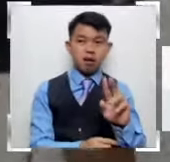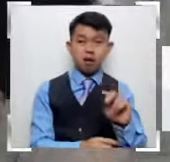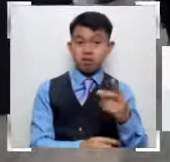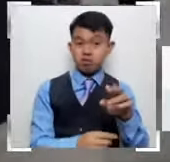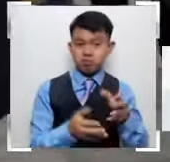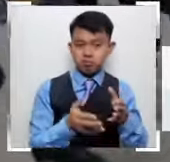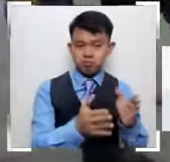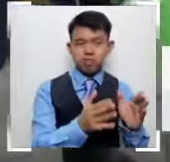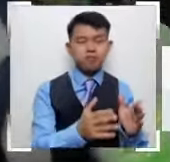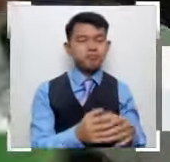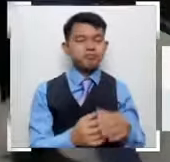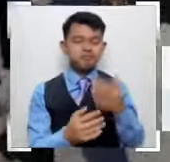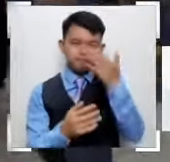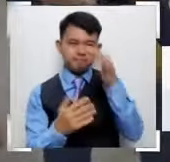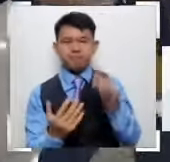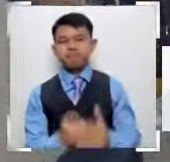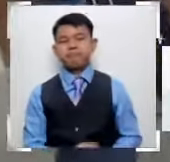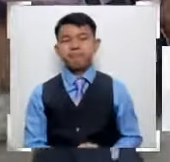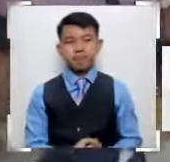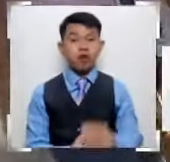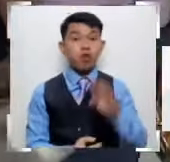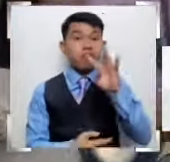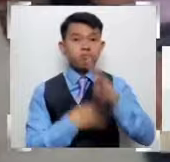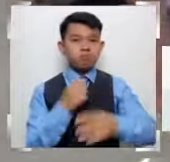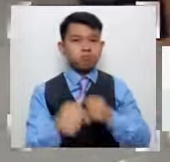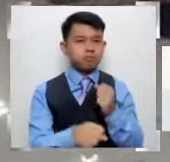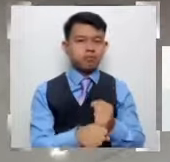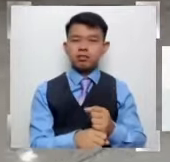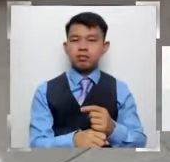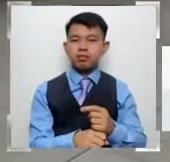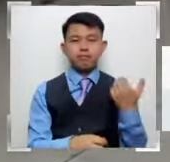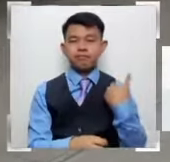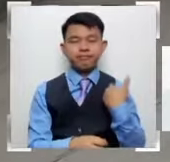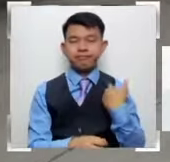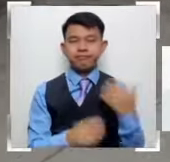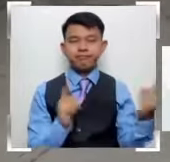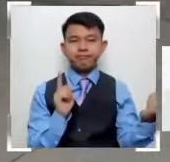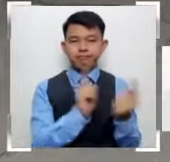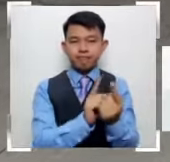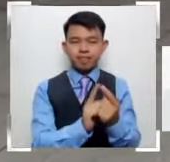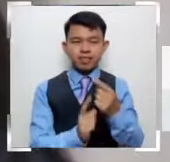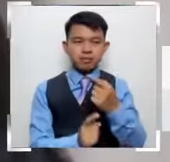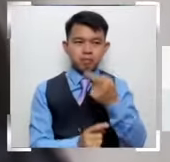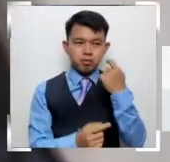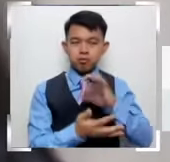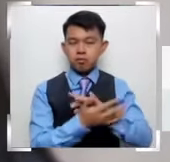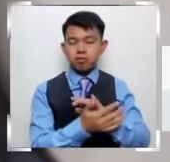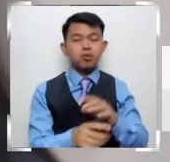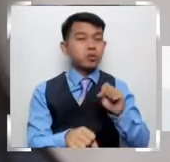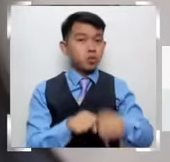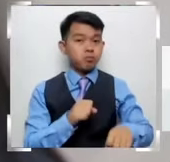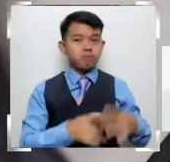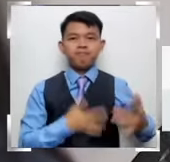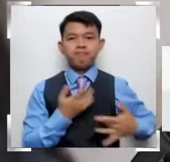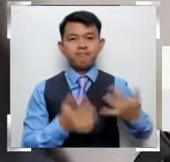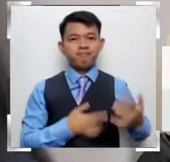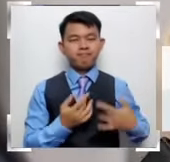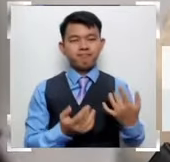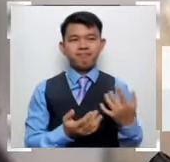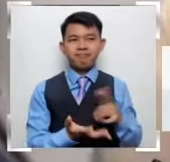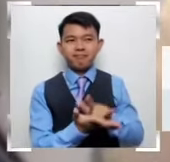ang mga anak ni Cory at ang kanyang asawa, kaya naman excited silang umalis ng bansa. Mixed emotion